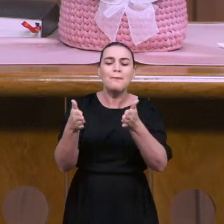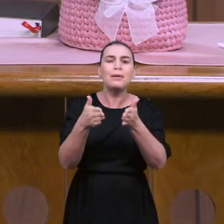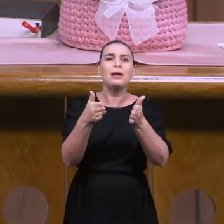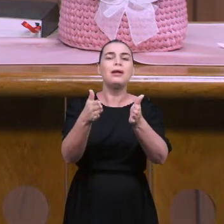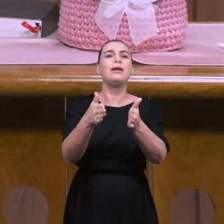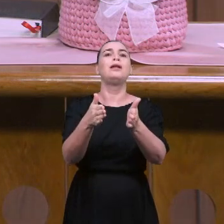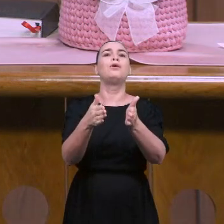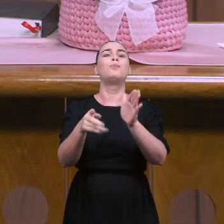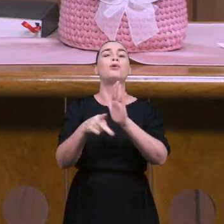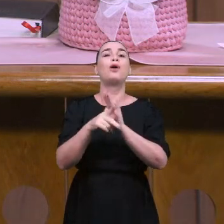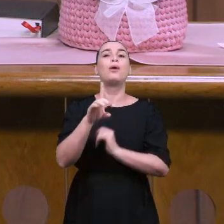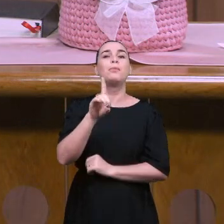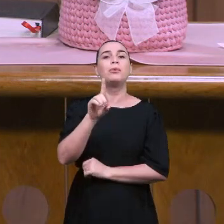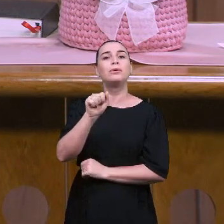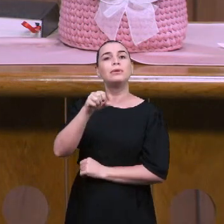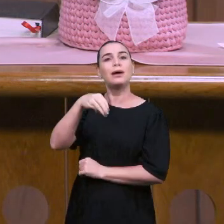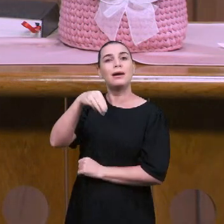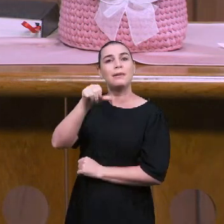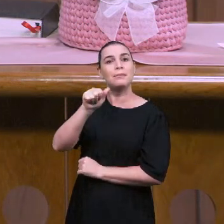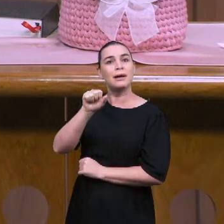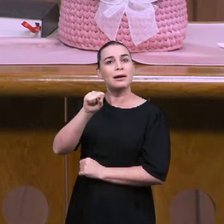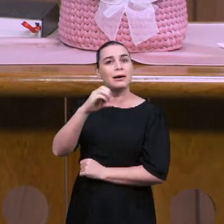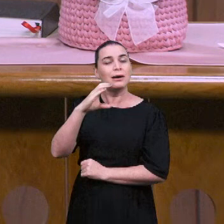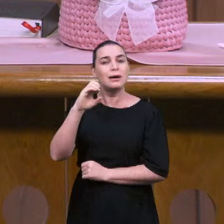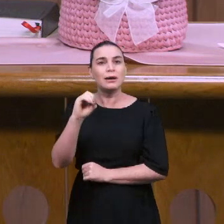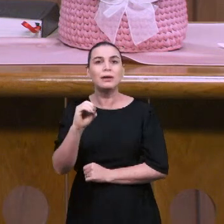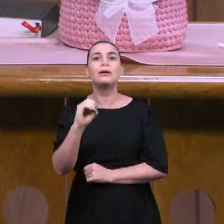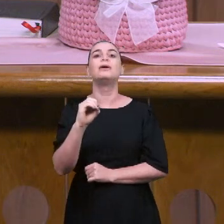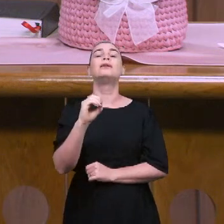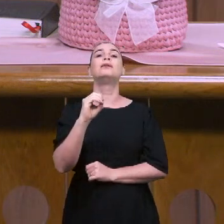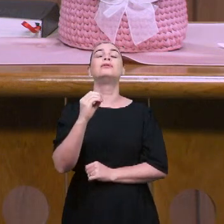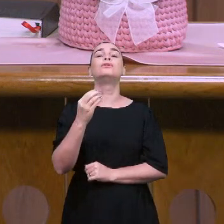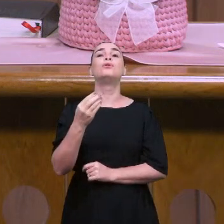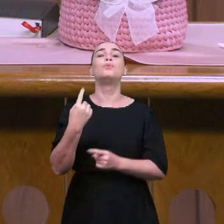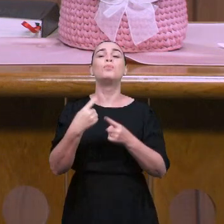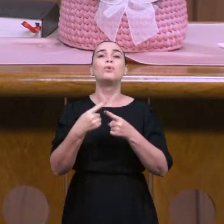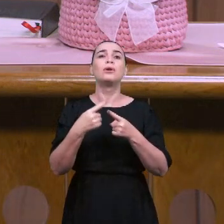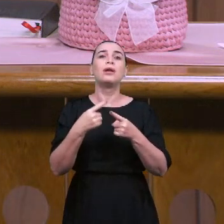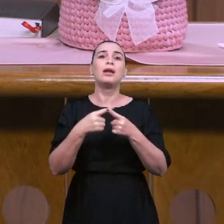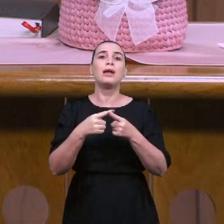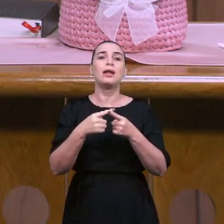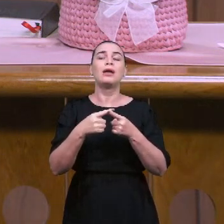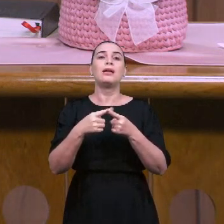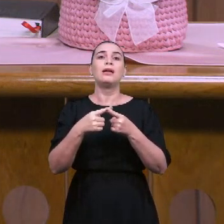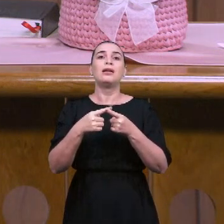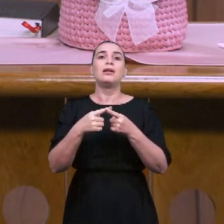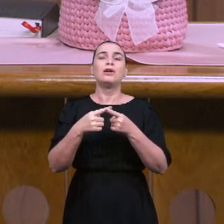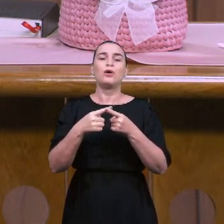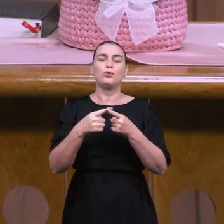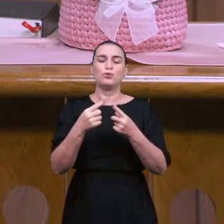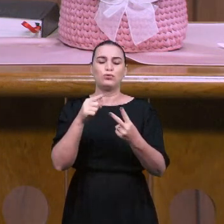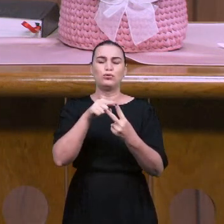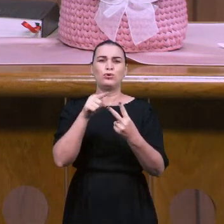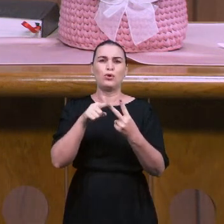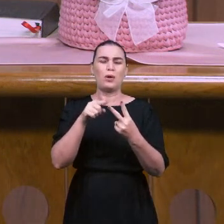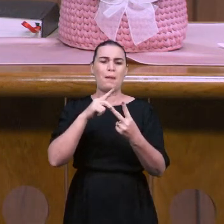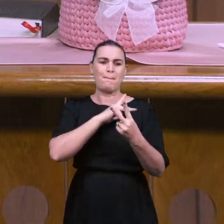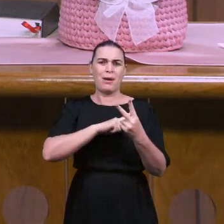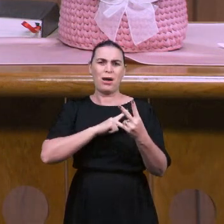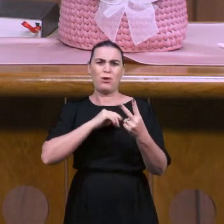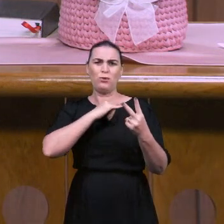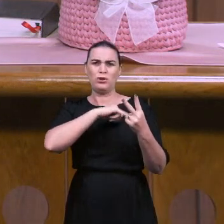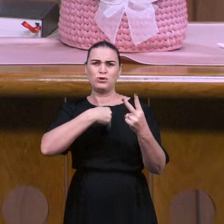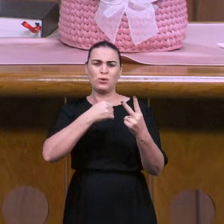il a été enlevé, à part quand il était dans le chemin, n'est-ce pas? Donc on doit donner une